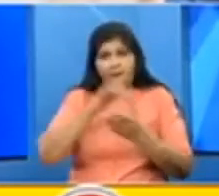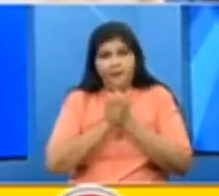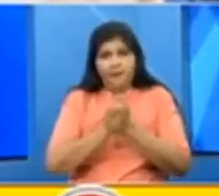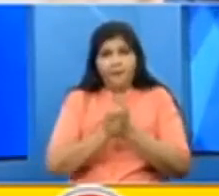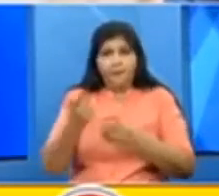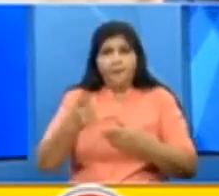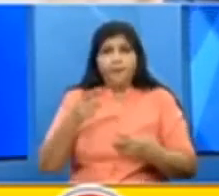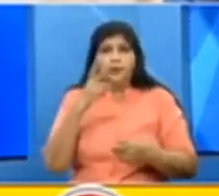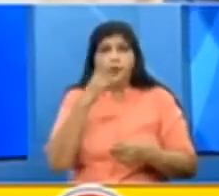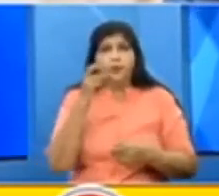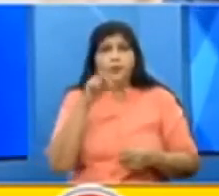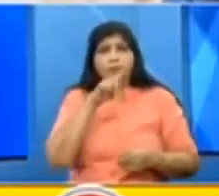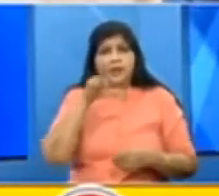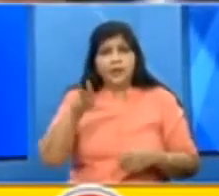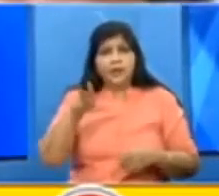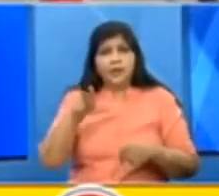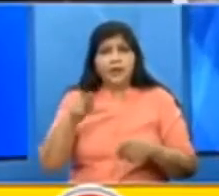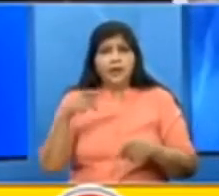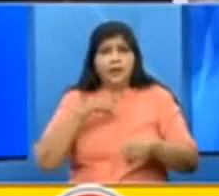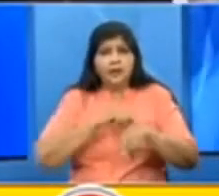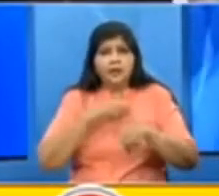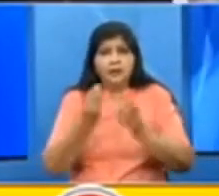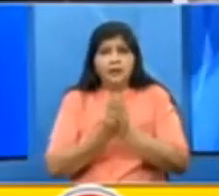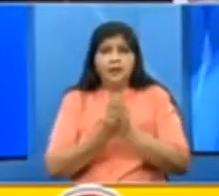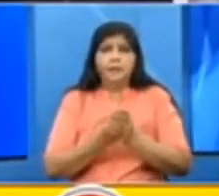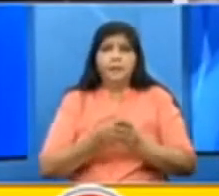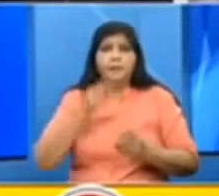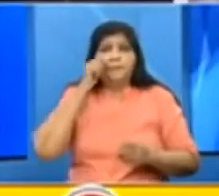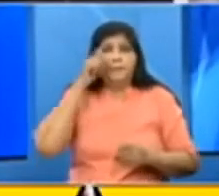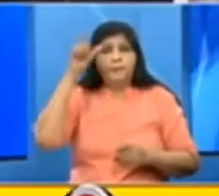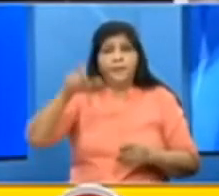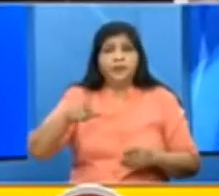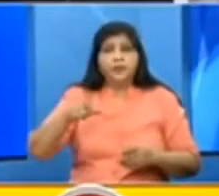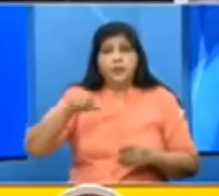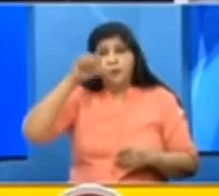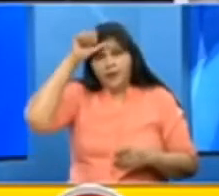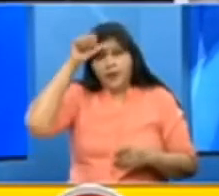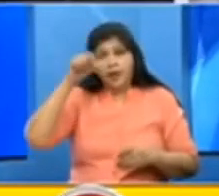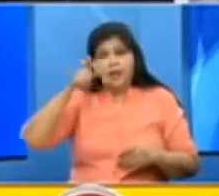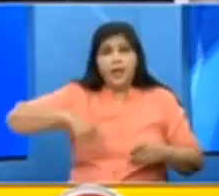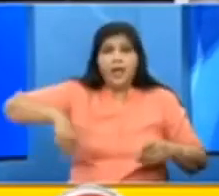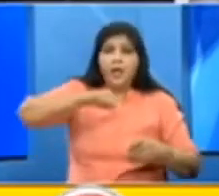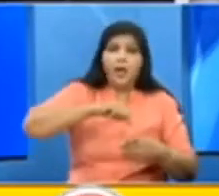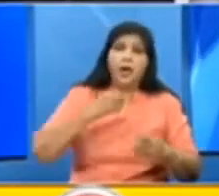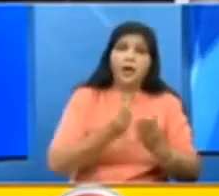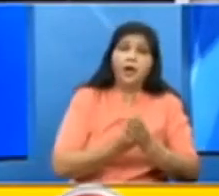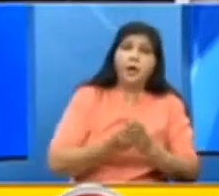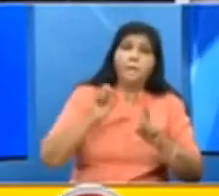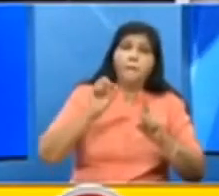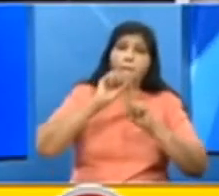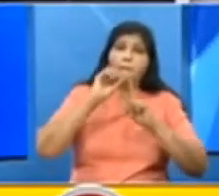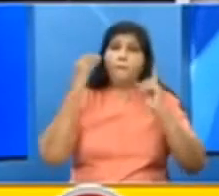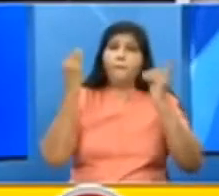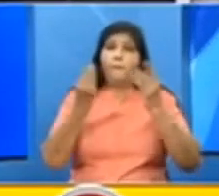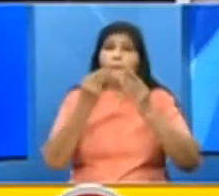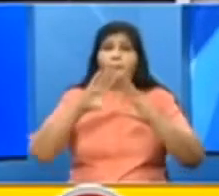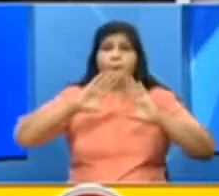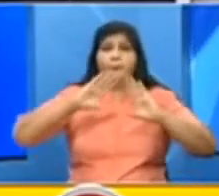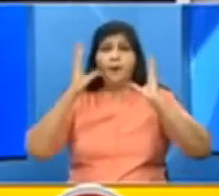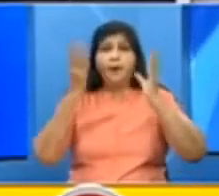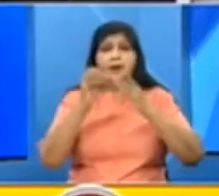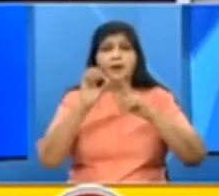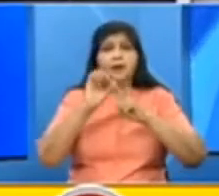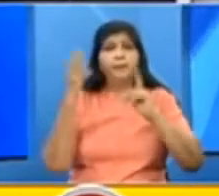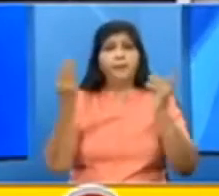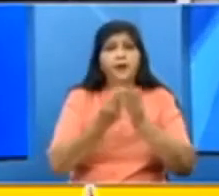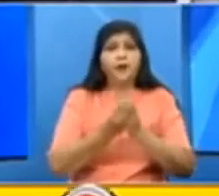साल 2018 में आयोजित पर्सन ऑफ इंडियन ओरिजिन PIO पार्लियामेंट्री कॉन्फ्रेंस में भी हिस्सा लिया था।